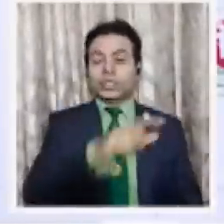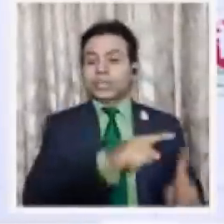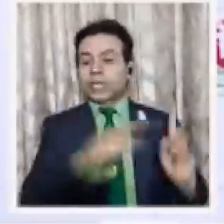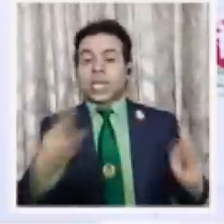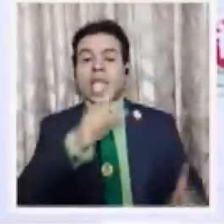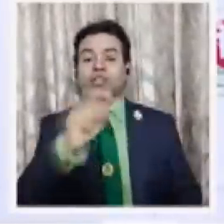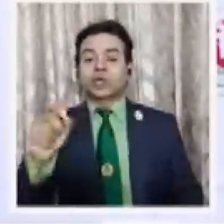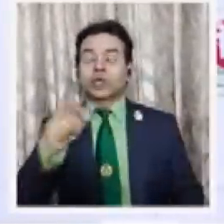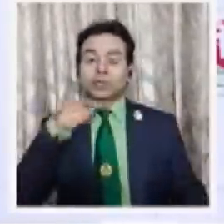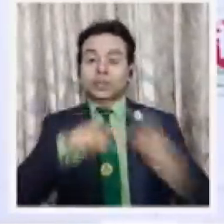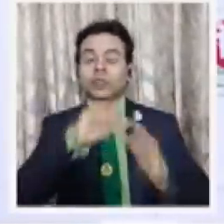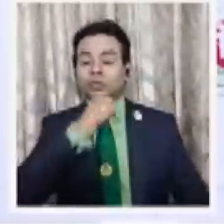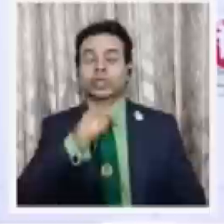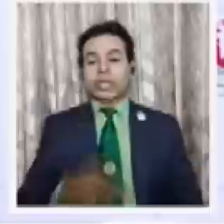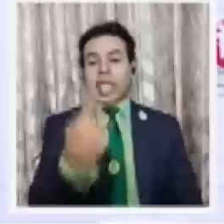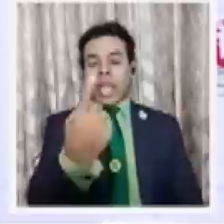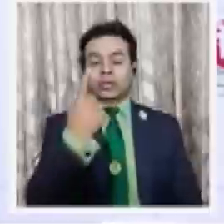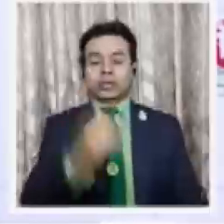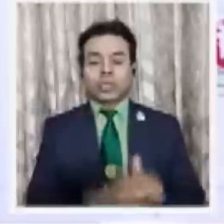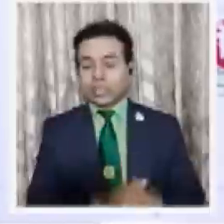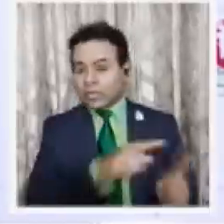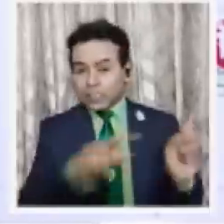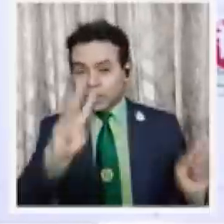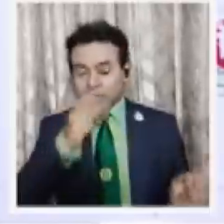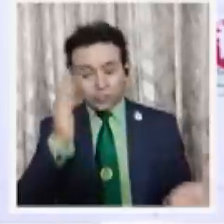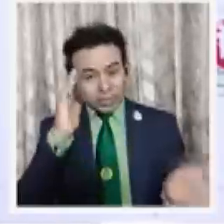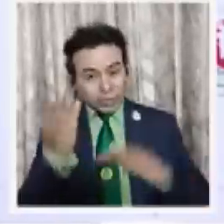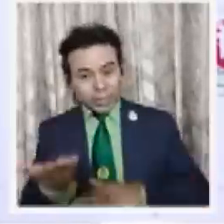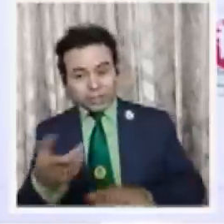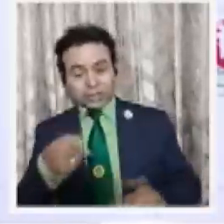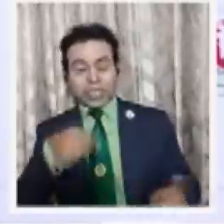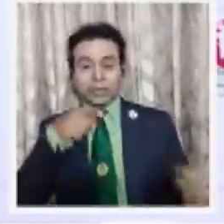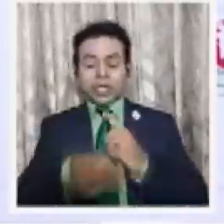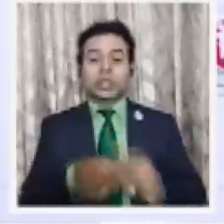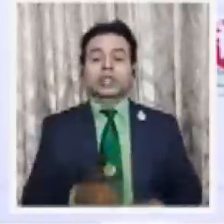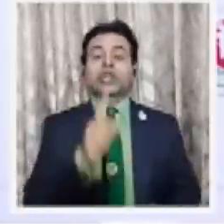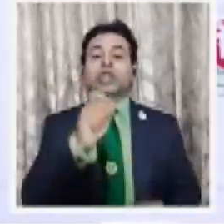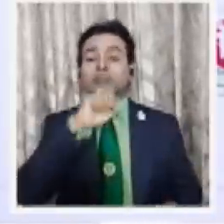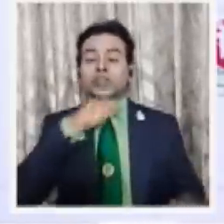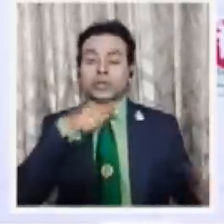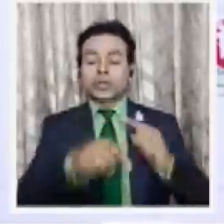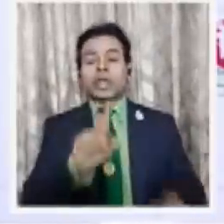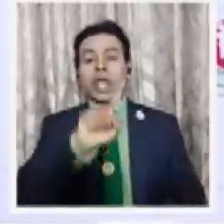71-80 বছর 4 জন, 81-90 বছরের 2 জন এবং 90-100 বছরের 1 জন।